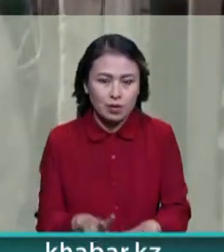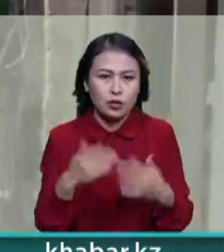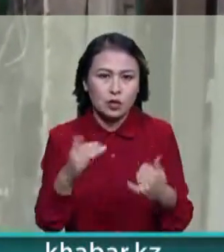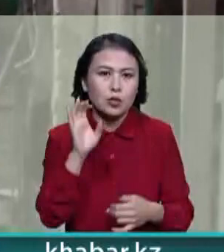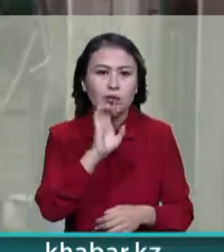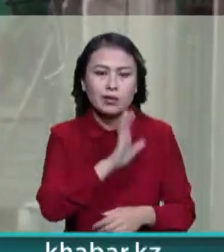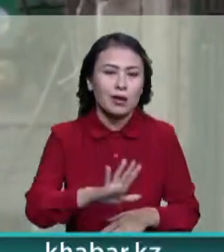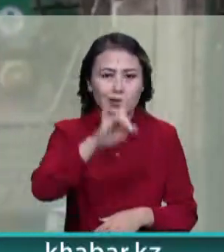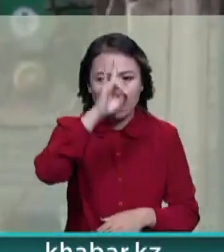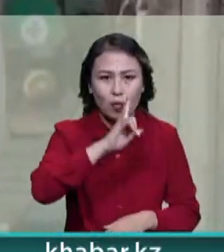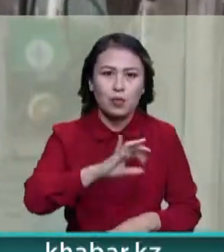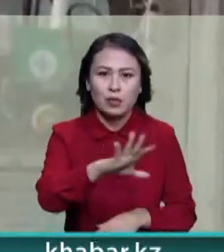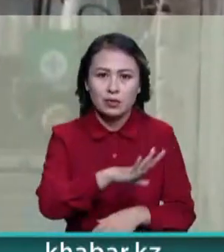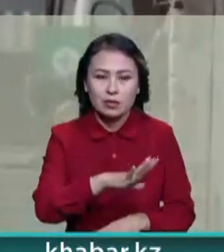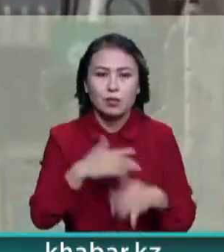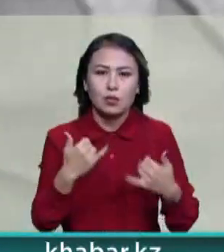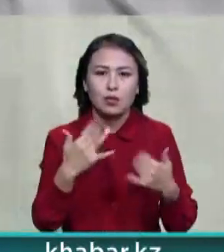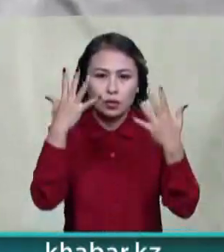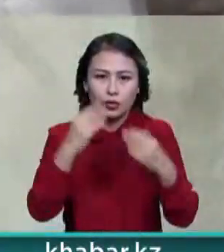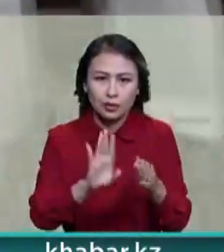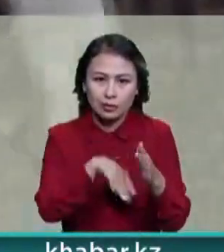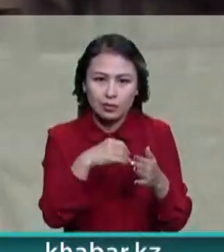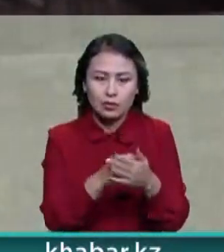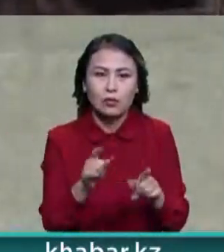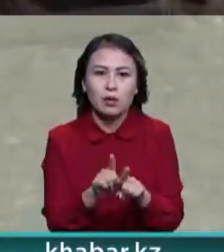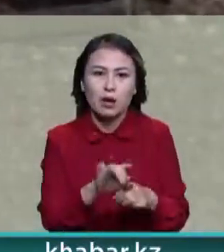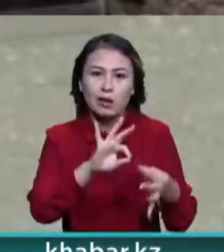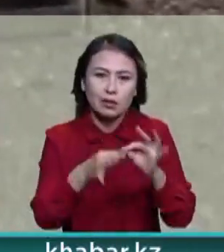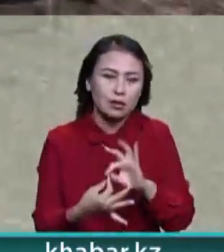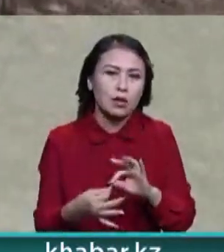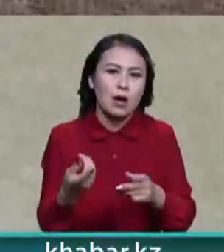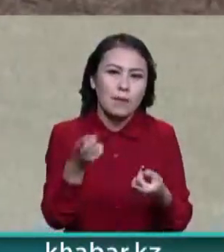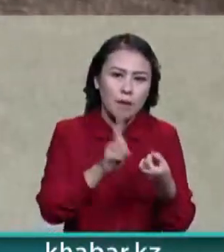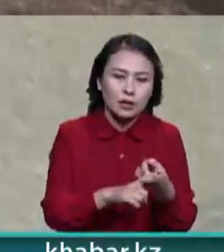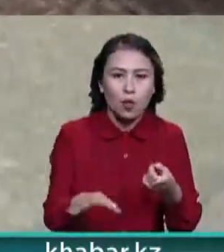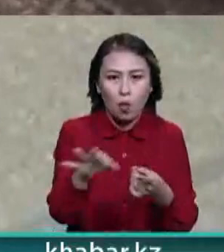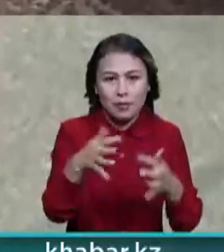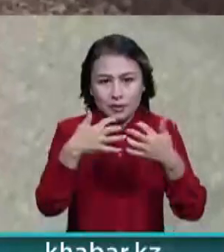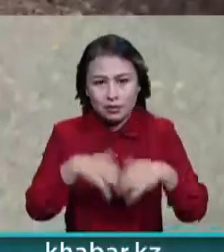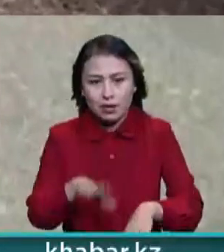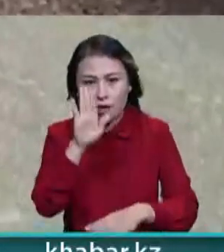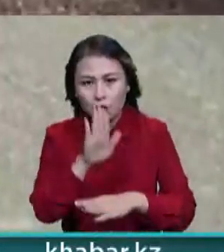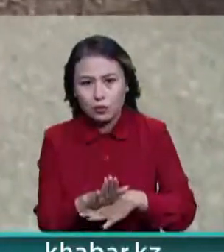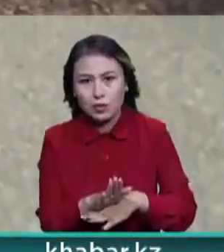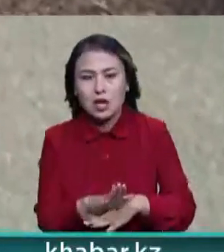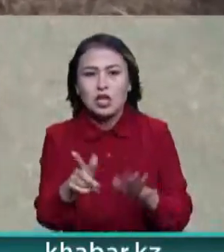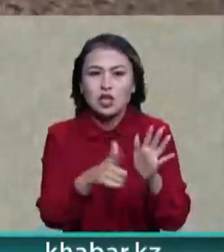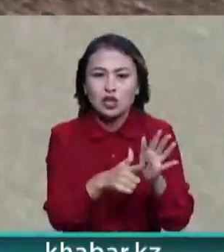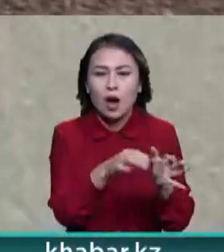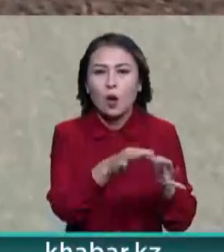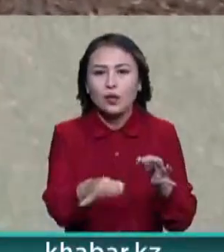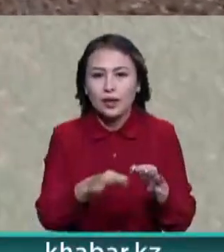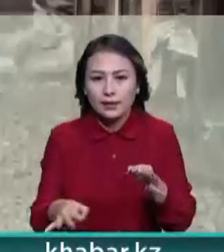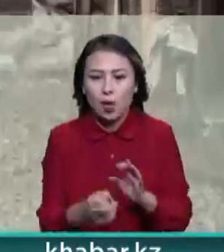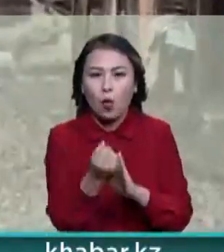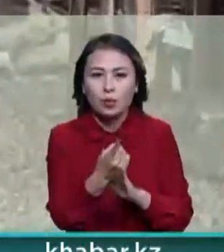солтүстік Қазақстан облысында бүгінгі күнге дейін аталған жағдайға байланысты облыс әкімінің қаулысымен 7 ауданда